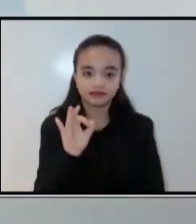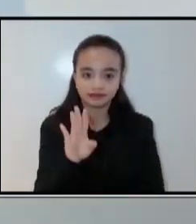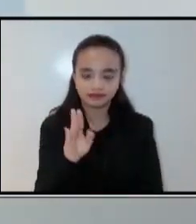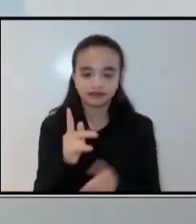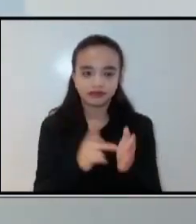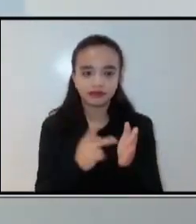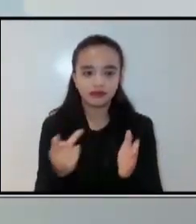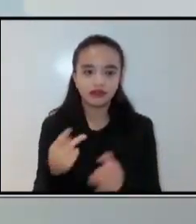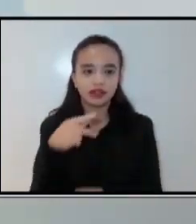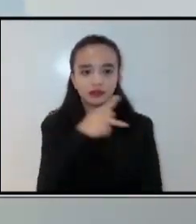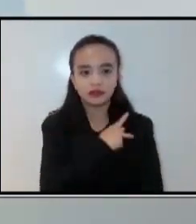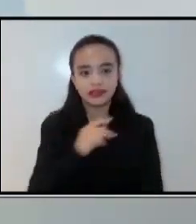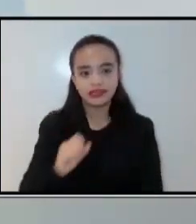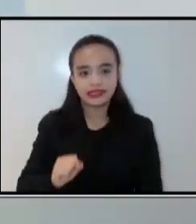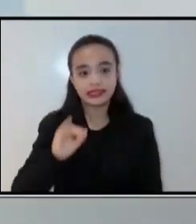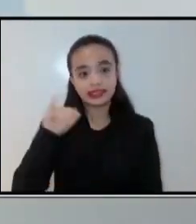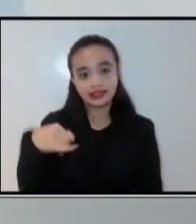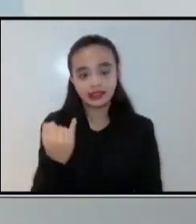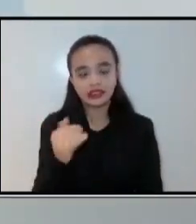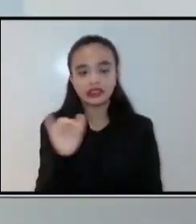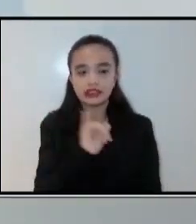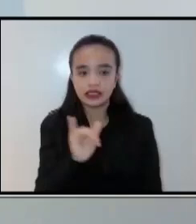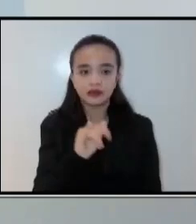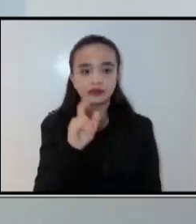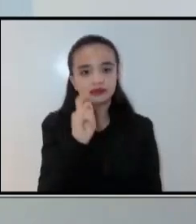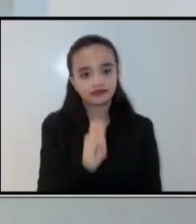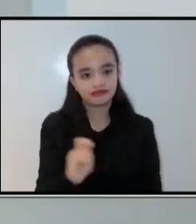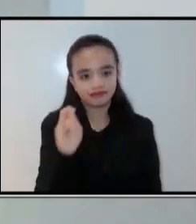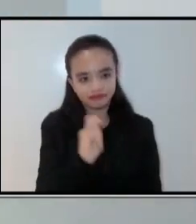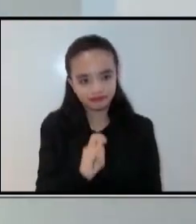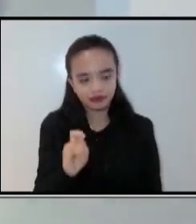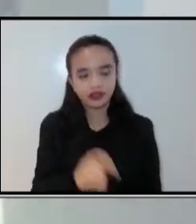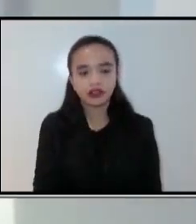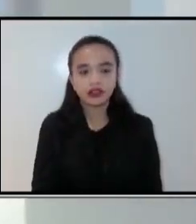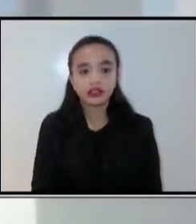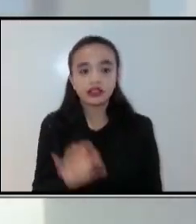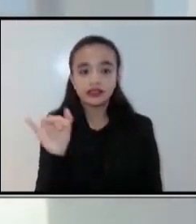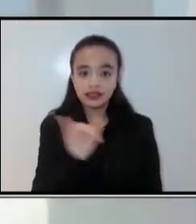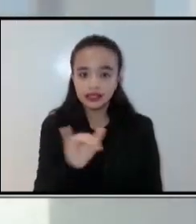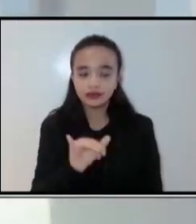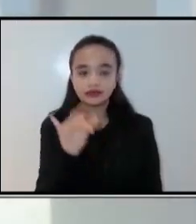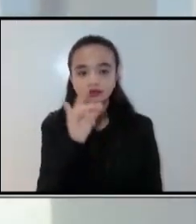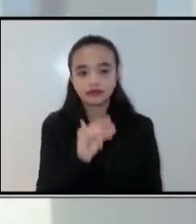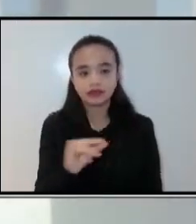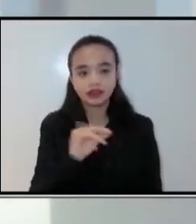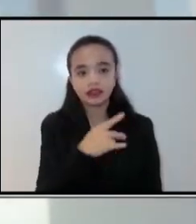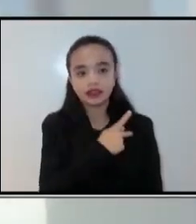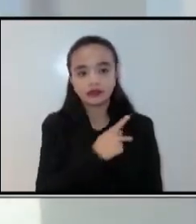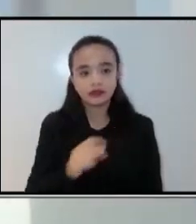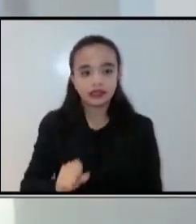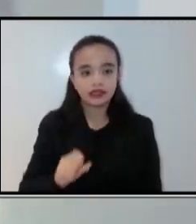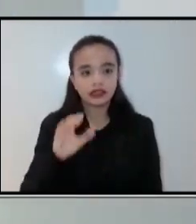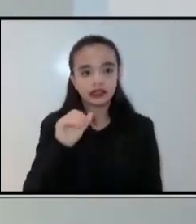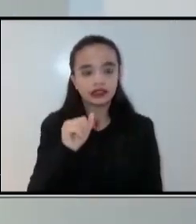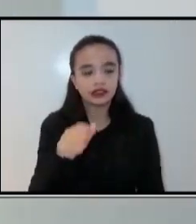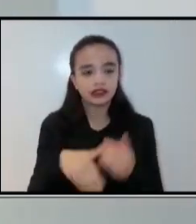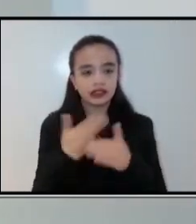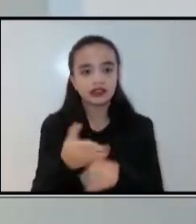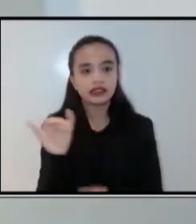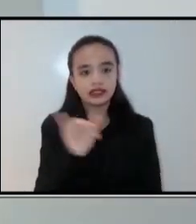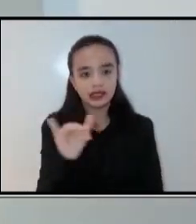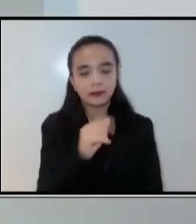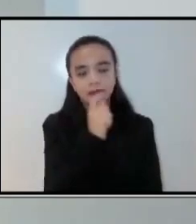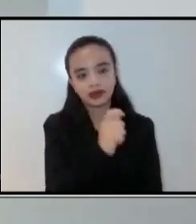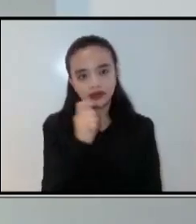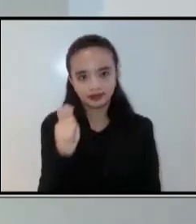po, and sa YouTube channel ko po, Princess Jay din po. Sa Instagram po is Princess Jillian, and same din po sa TikTok account ko